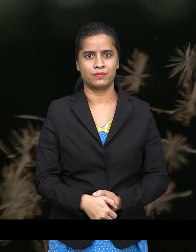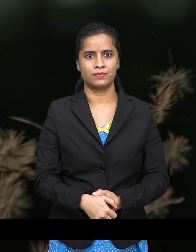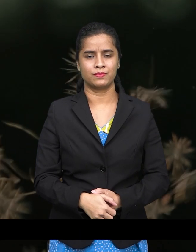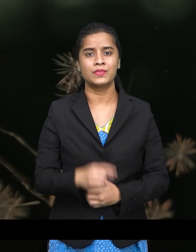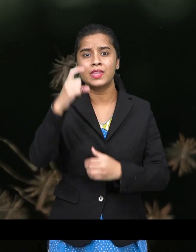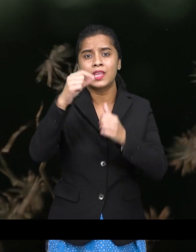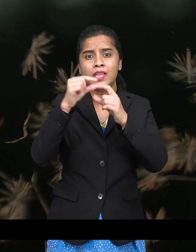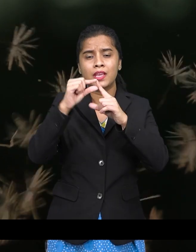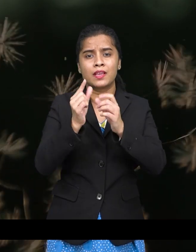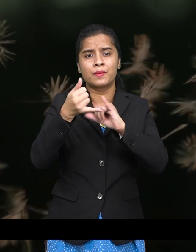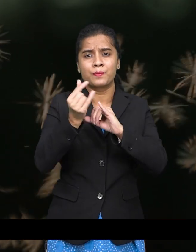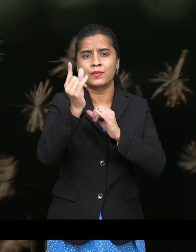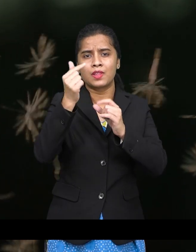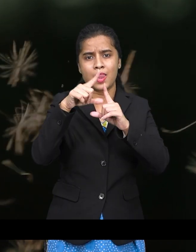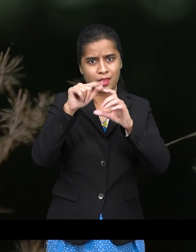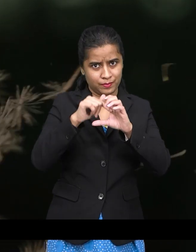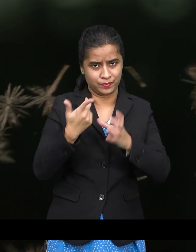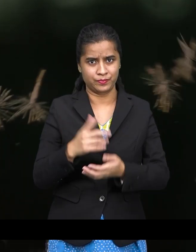फळांची